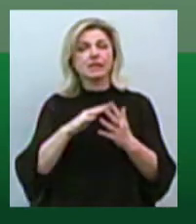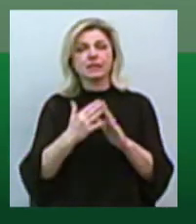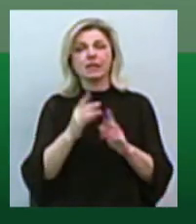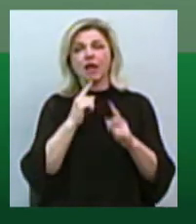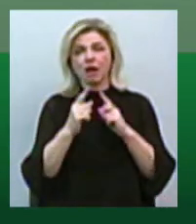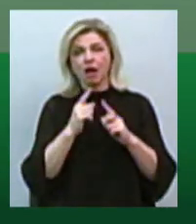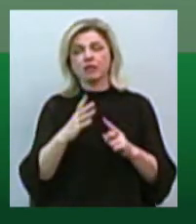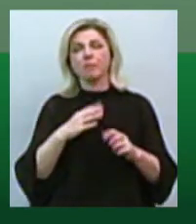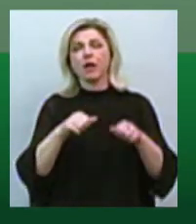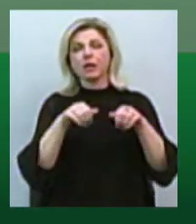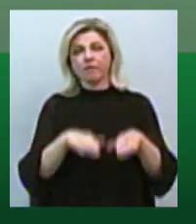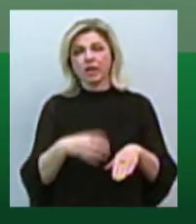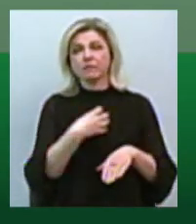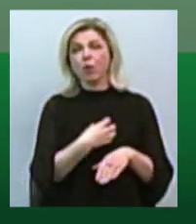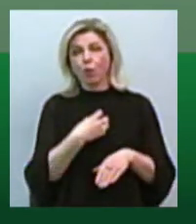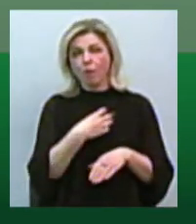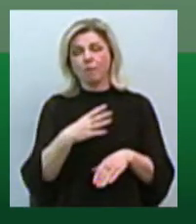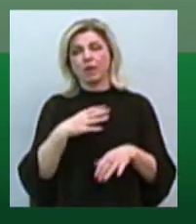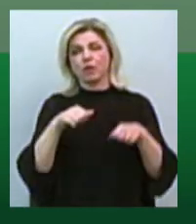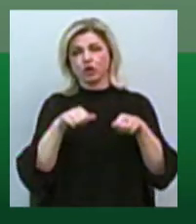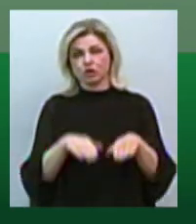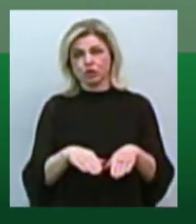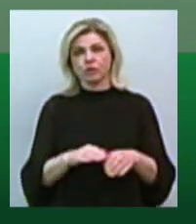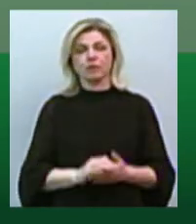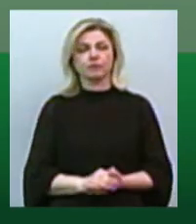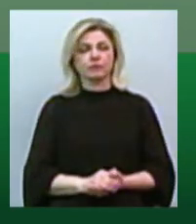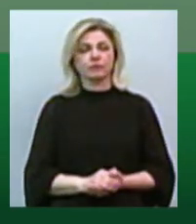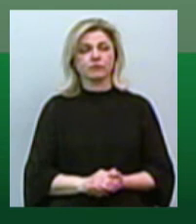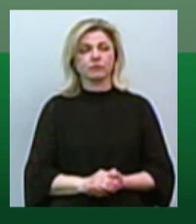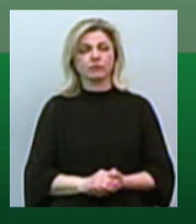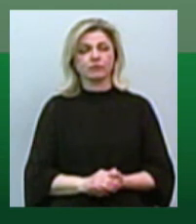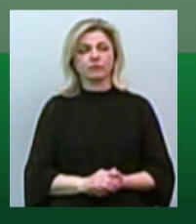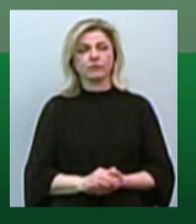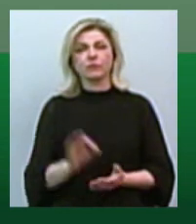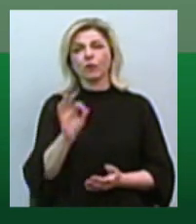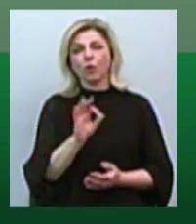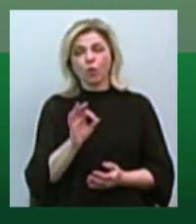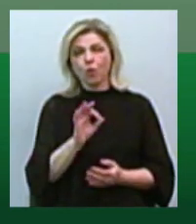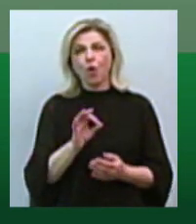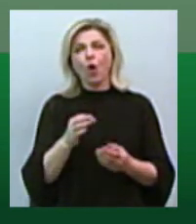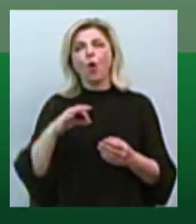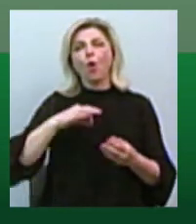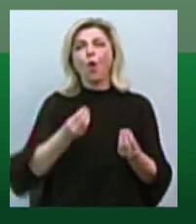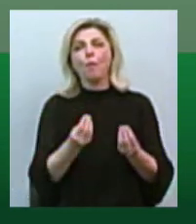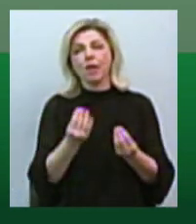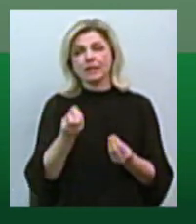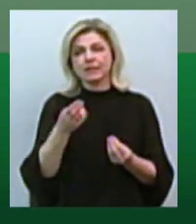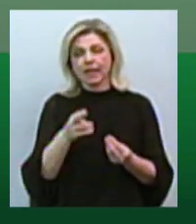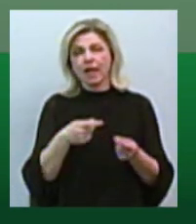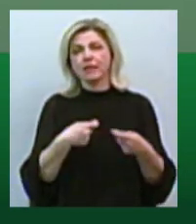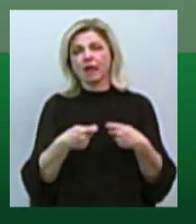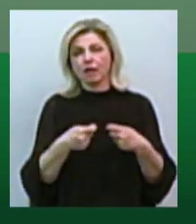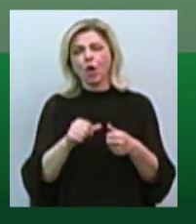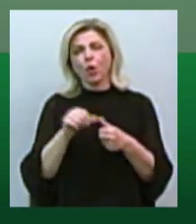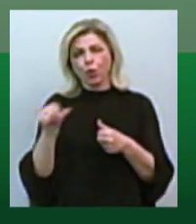рішення, виконавчим комітетом було прийнято рішення про обмежені комерційної діяльності, окрім продуктових